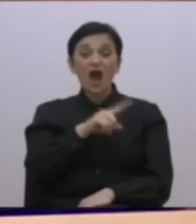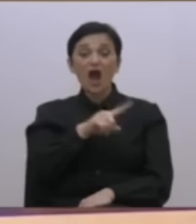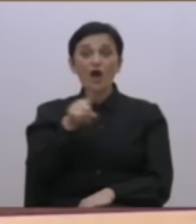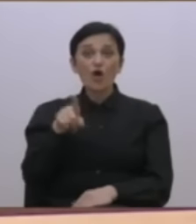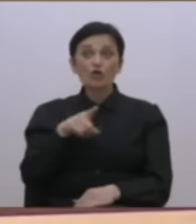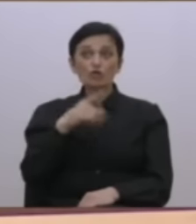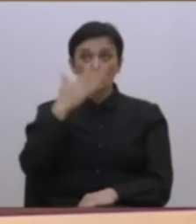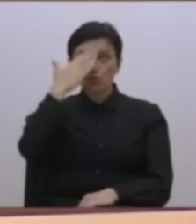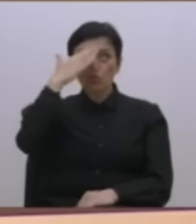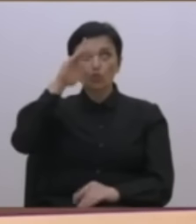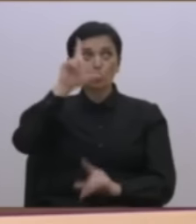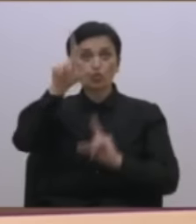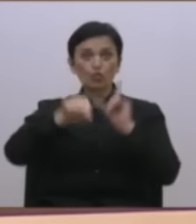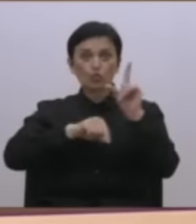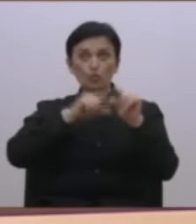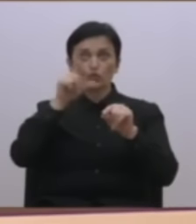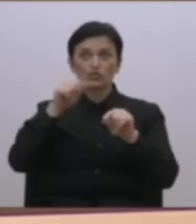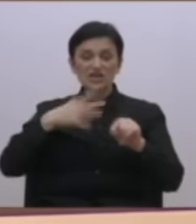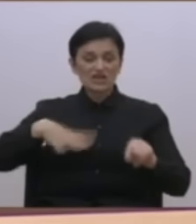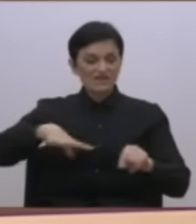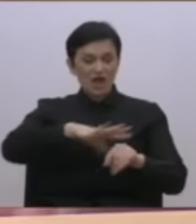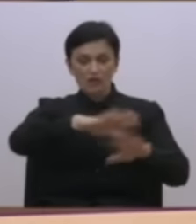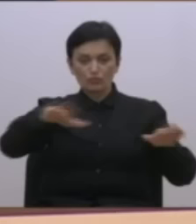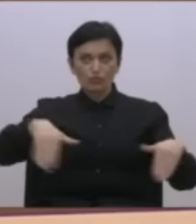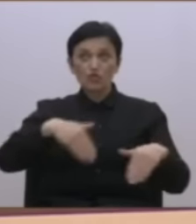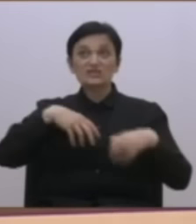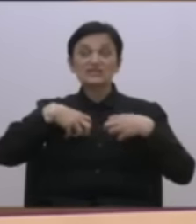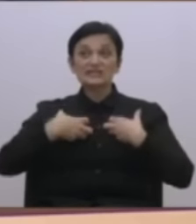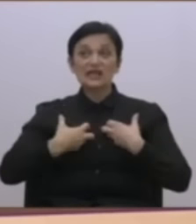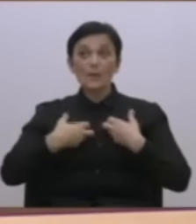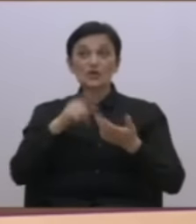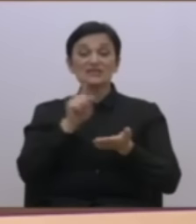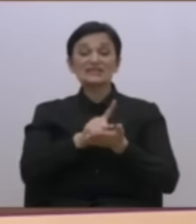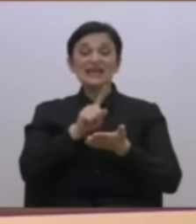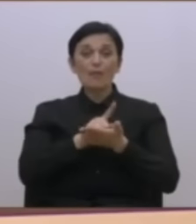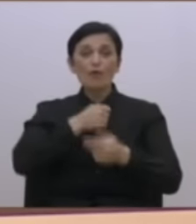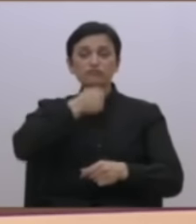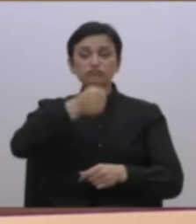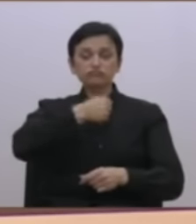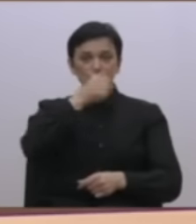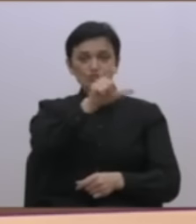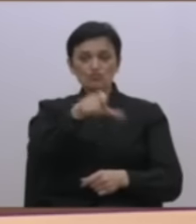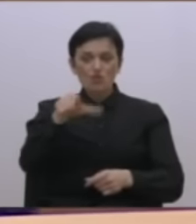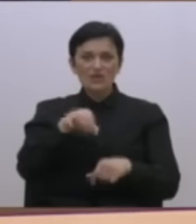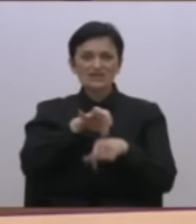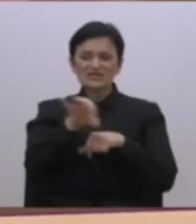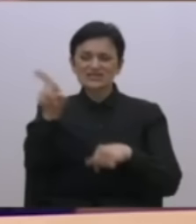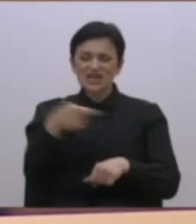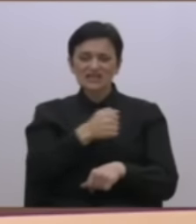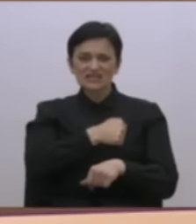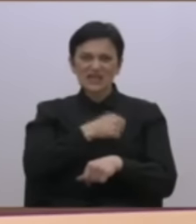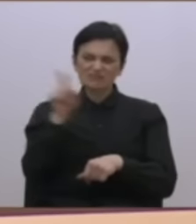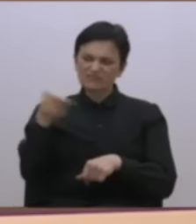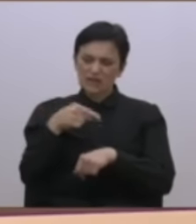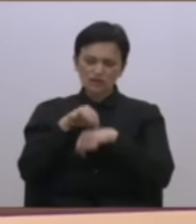გაიკრიფა უცხოეთში დაიცალა ქვეყანა სამწუხაროდ საპენსიო ასაკის მოქალაქეები ძალით საწყალი ხალხი აქ